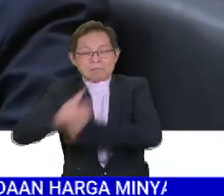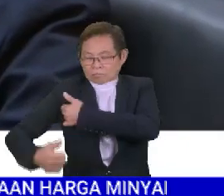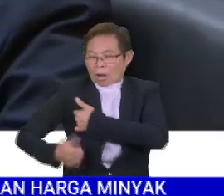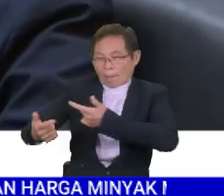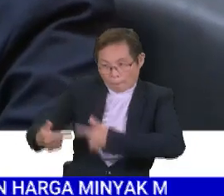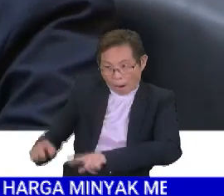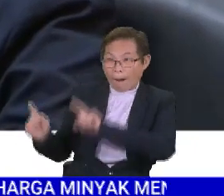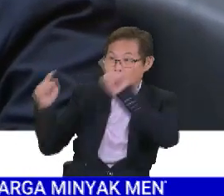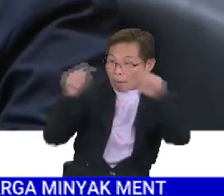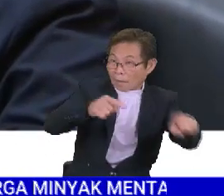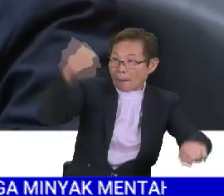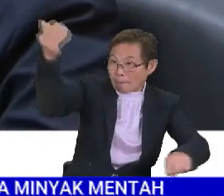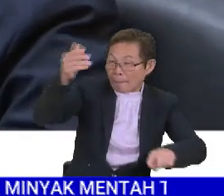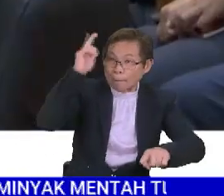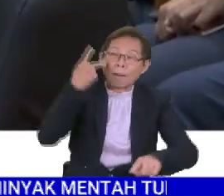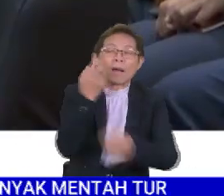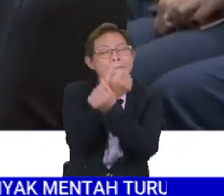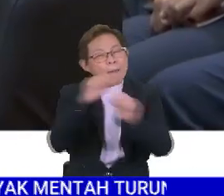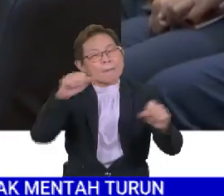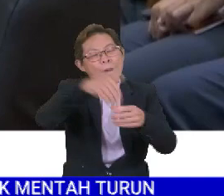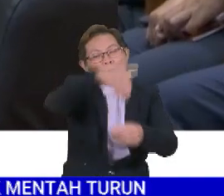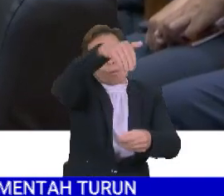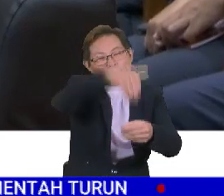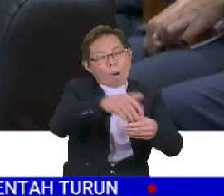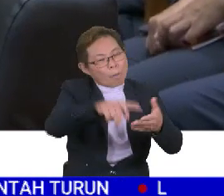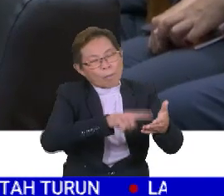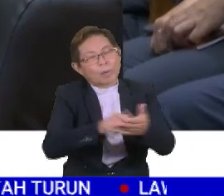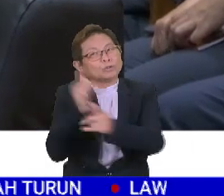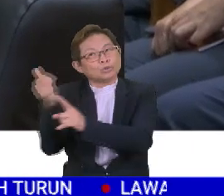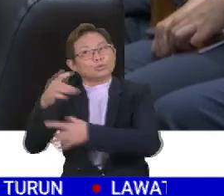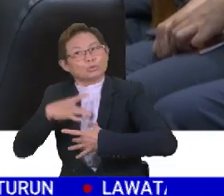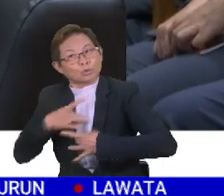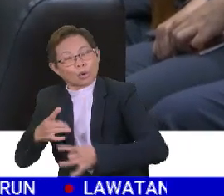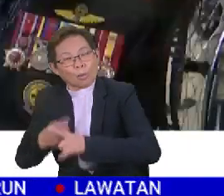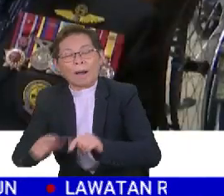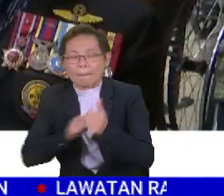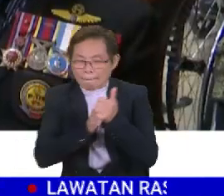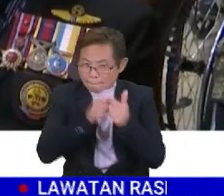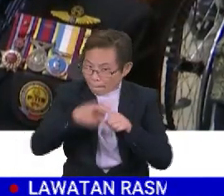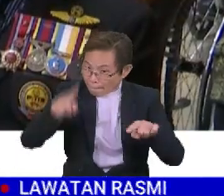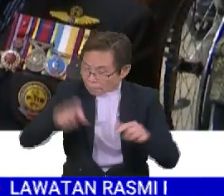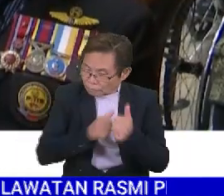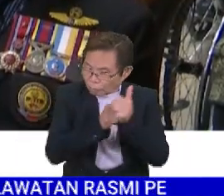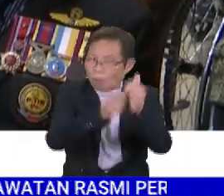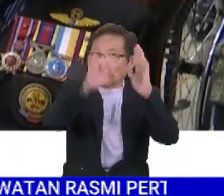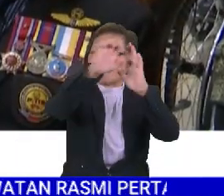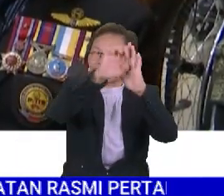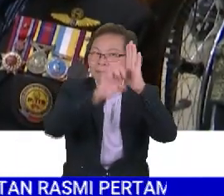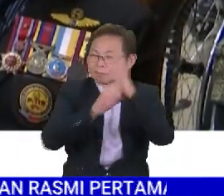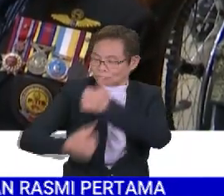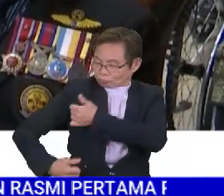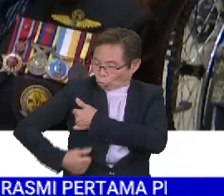dibenar hadir ceramah politik dan bebas mengundi calon pilihan. Namun mereka perlu akur dengan etika